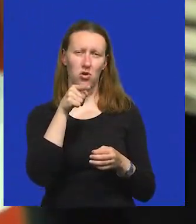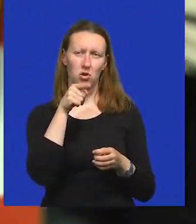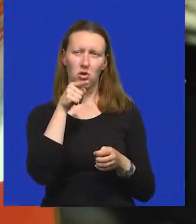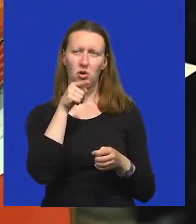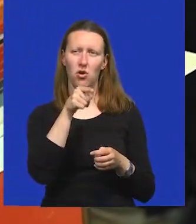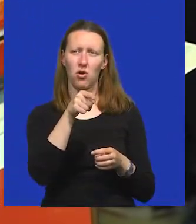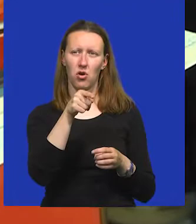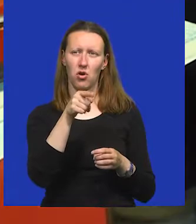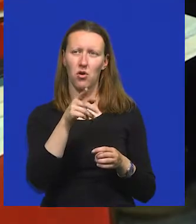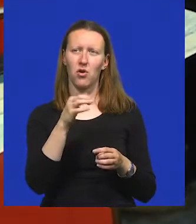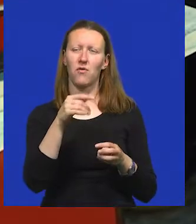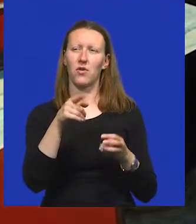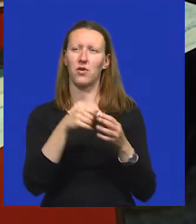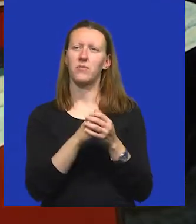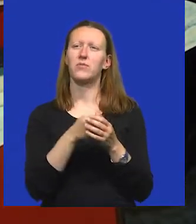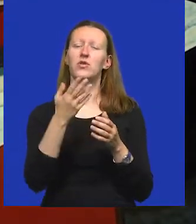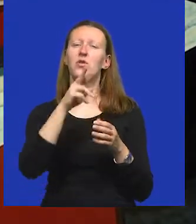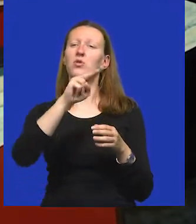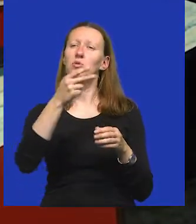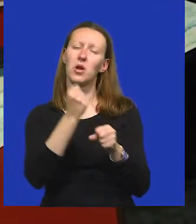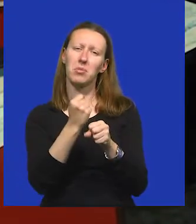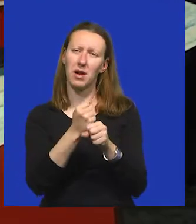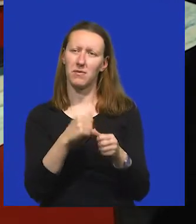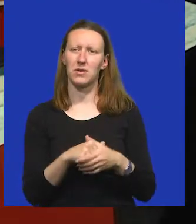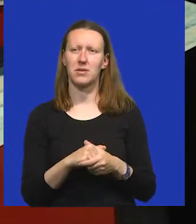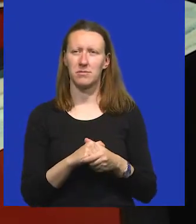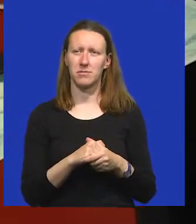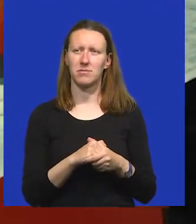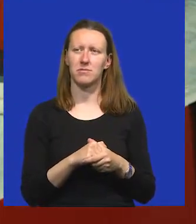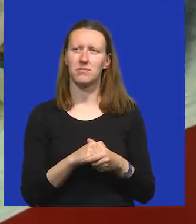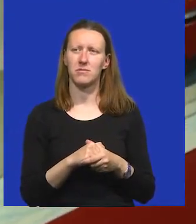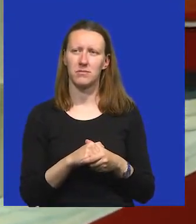Questo sono vagoni. E cos'altro hai fatto?